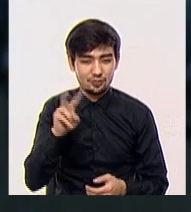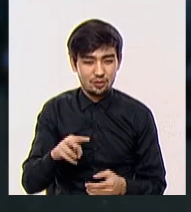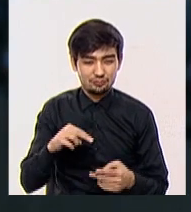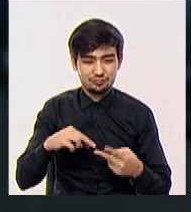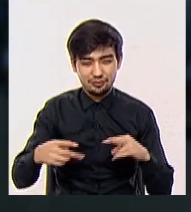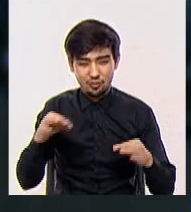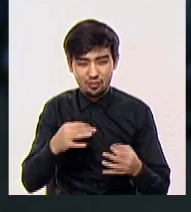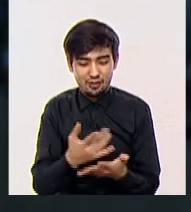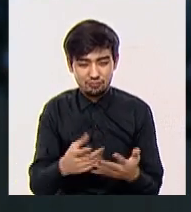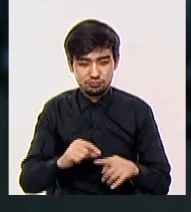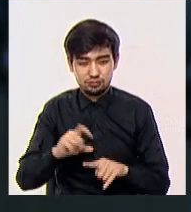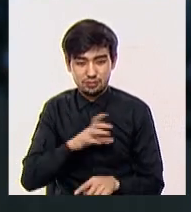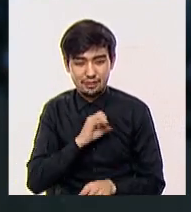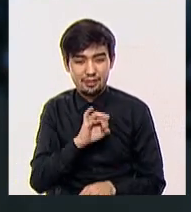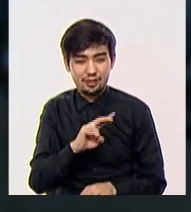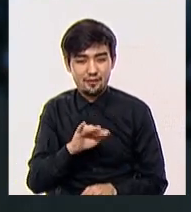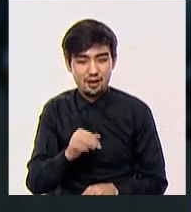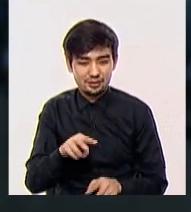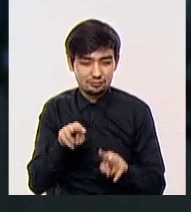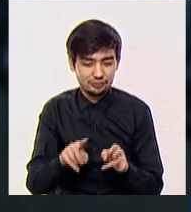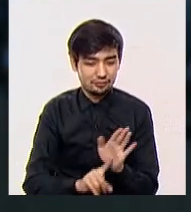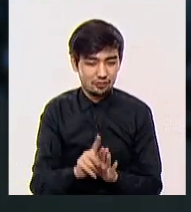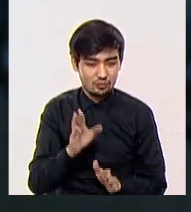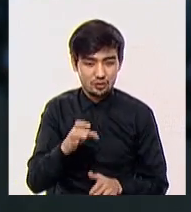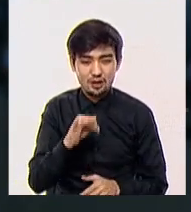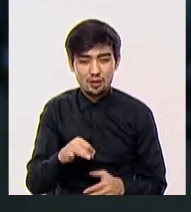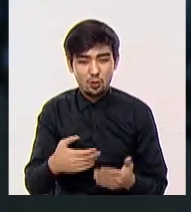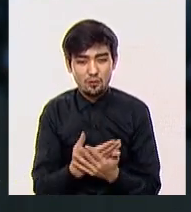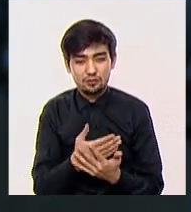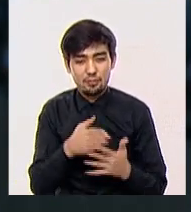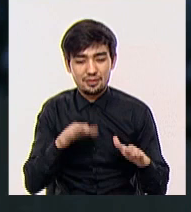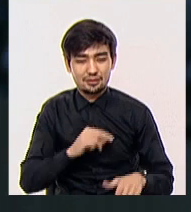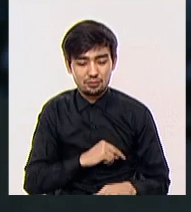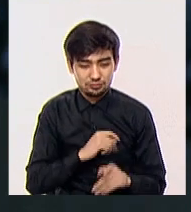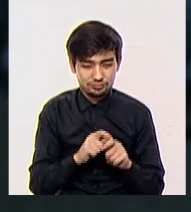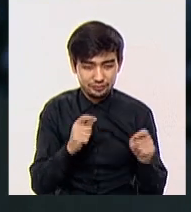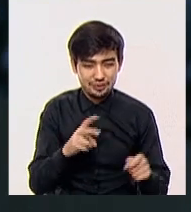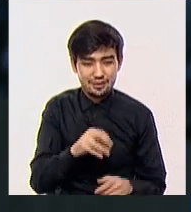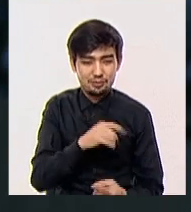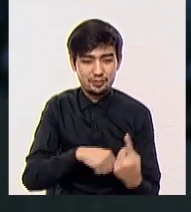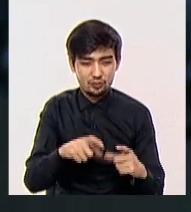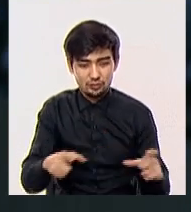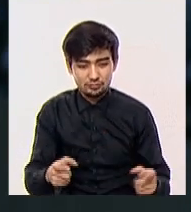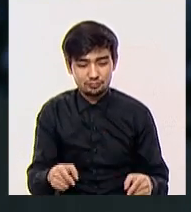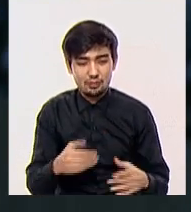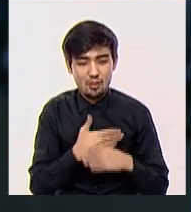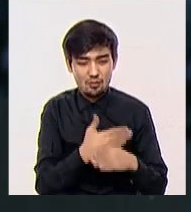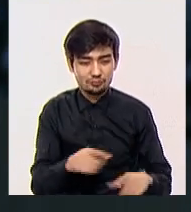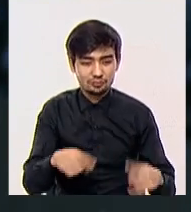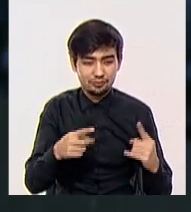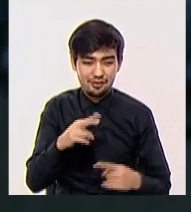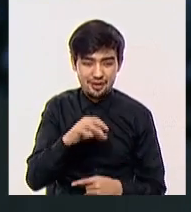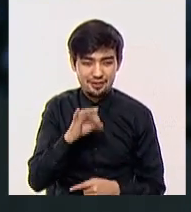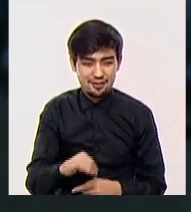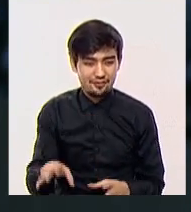контроль инфляцию. Поработать над созданием новых рабочих мест и помочь развитию предпринимательства. Большой акцент сделан